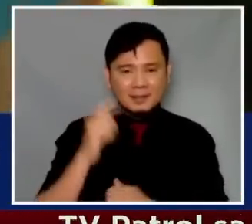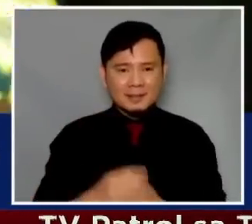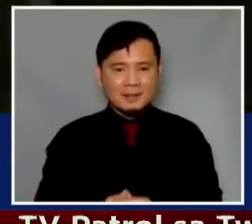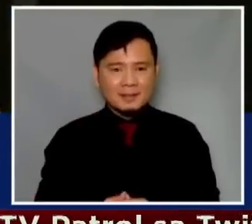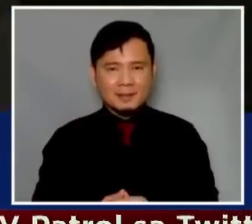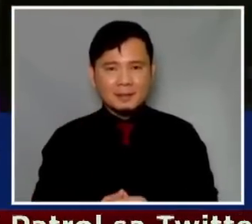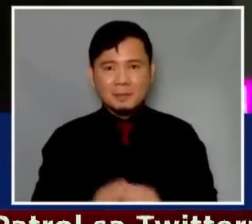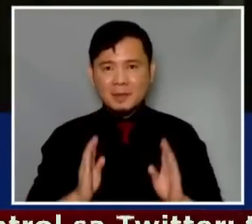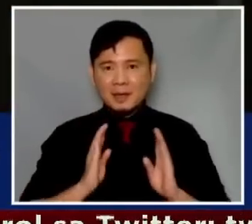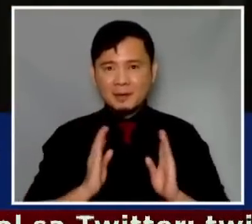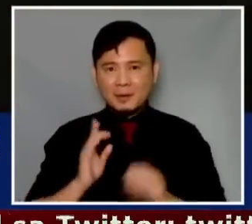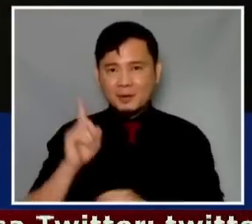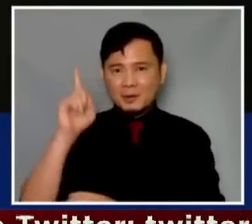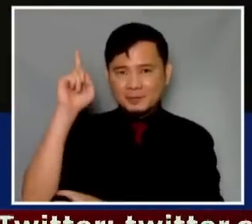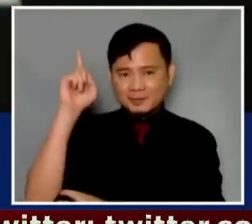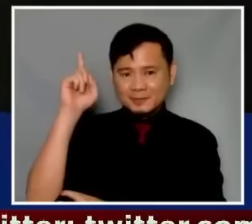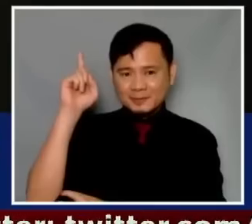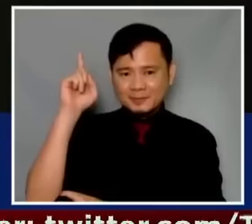Baguio,